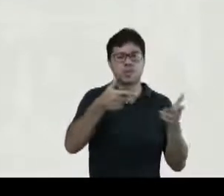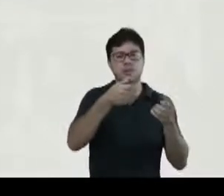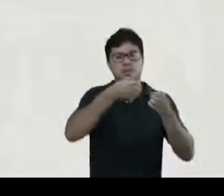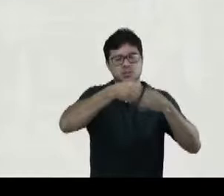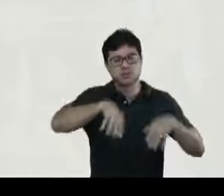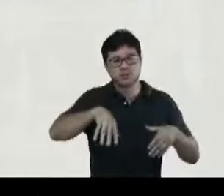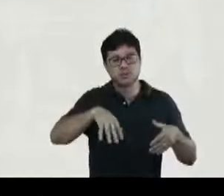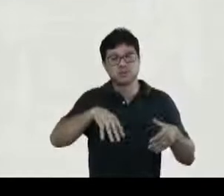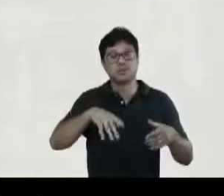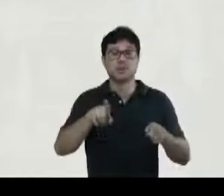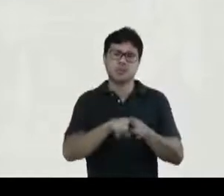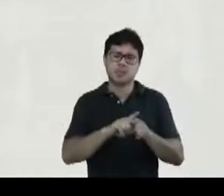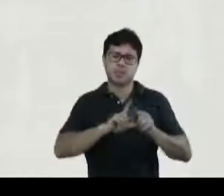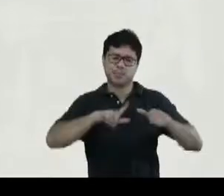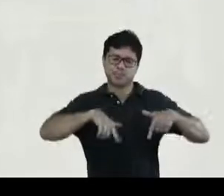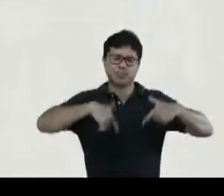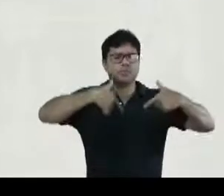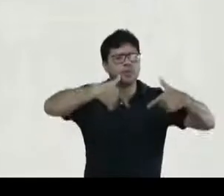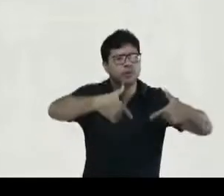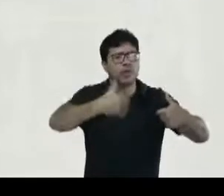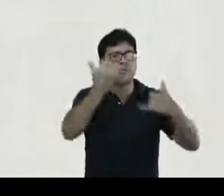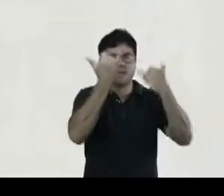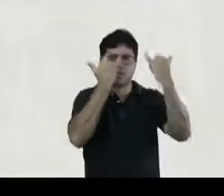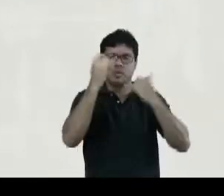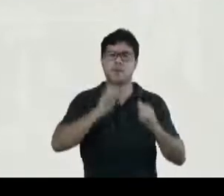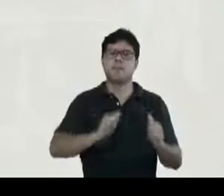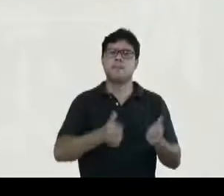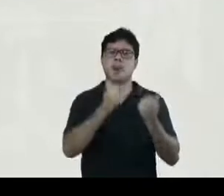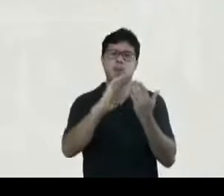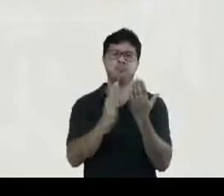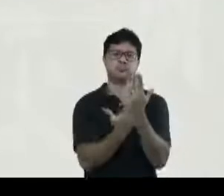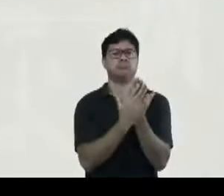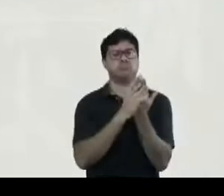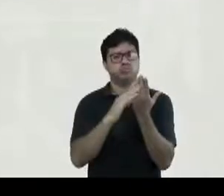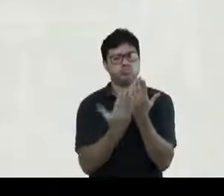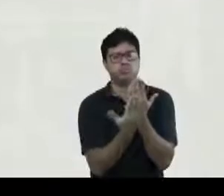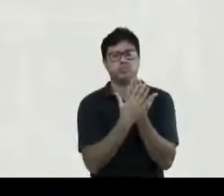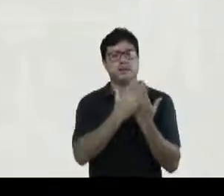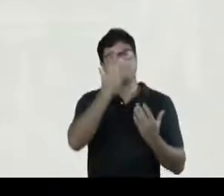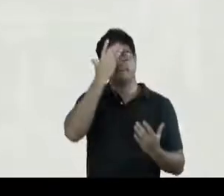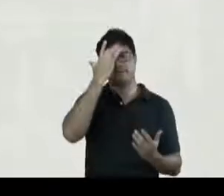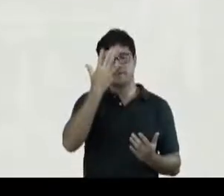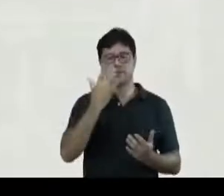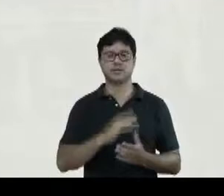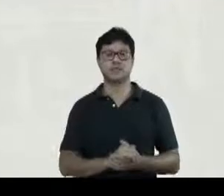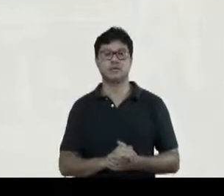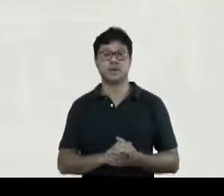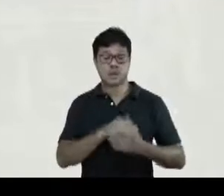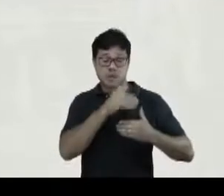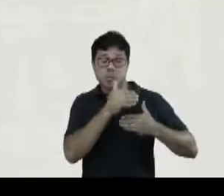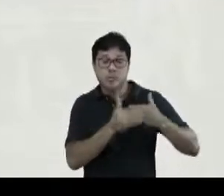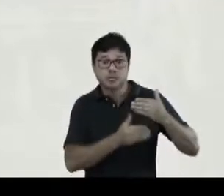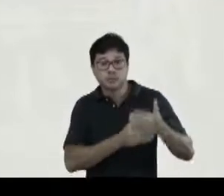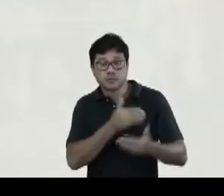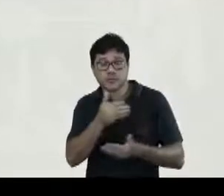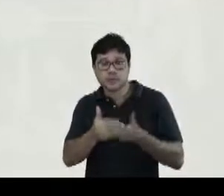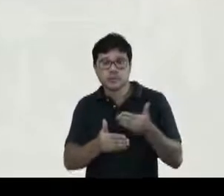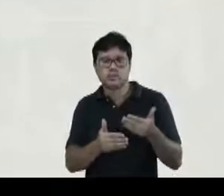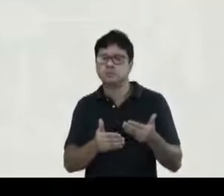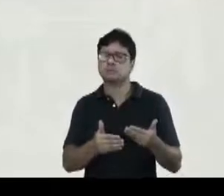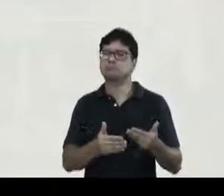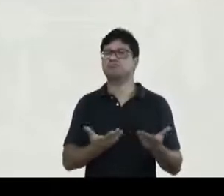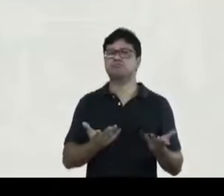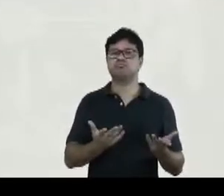Informationen zukunftssichernd. Dieser Prozess ist nicht irgendwann einmal